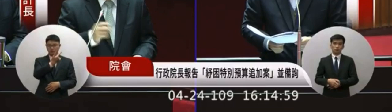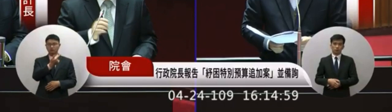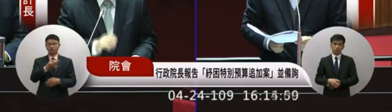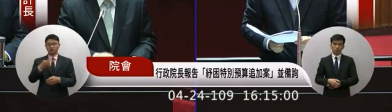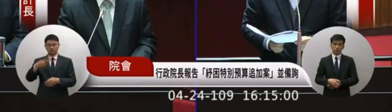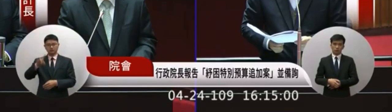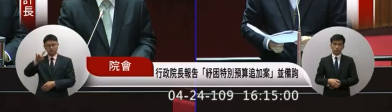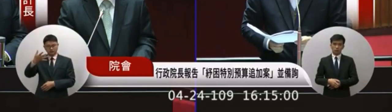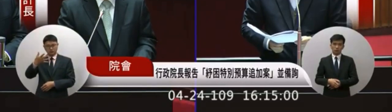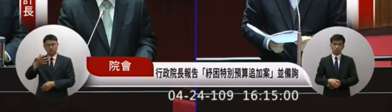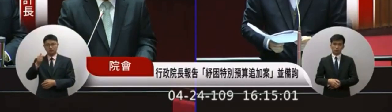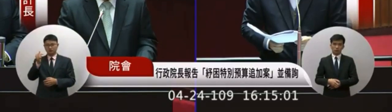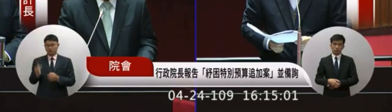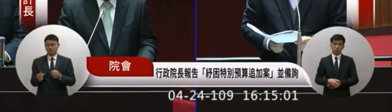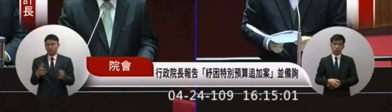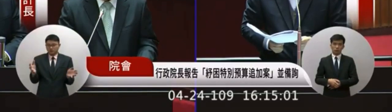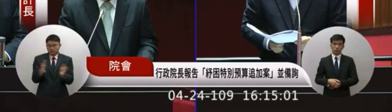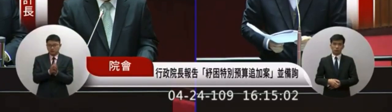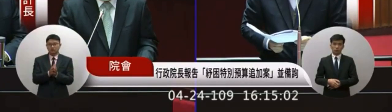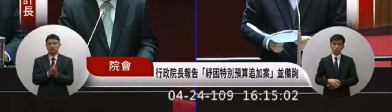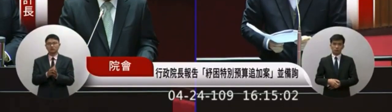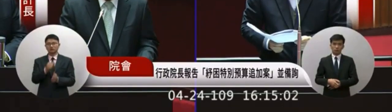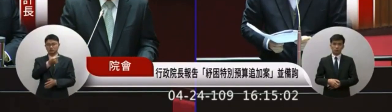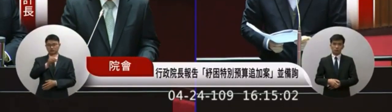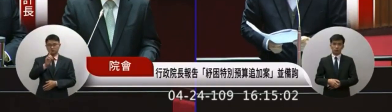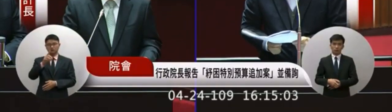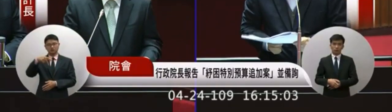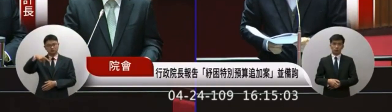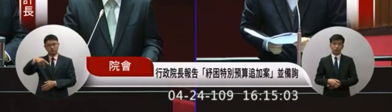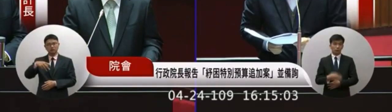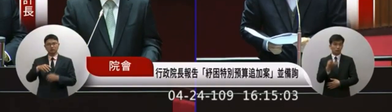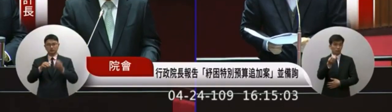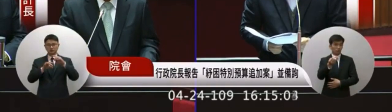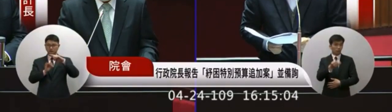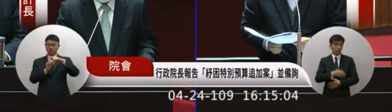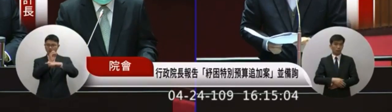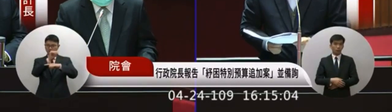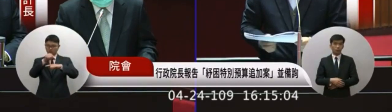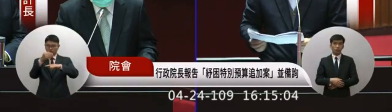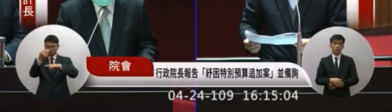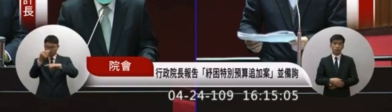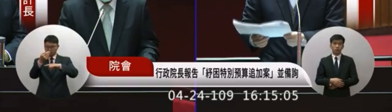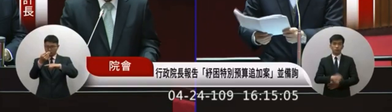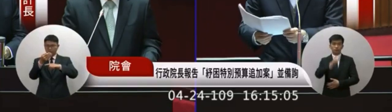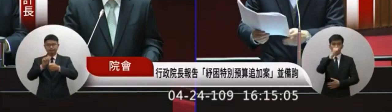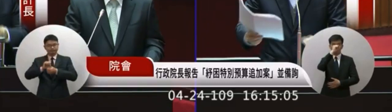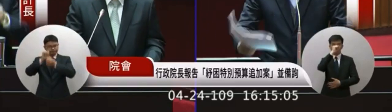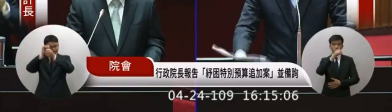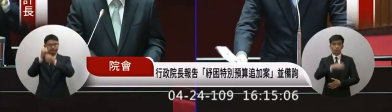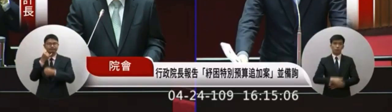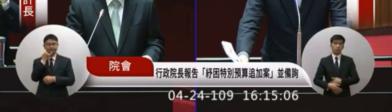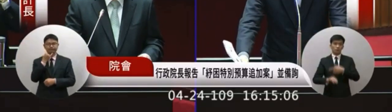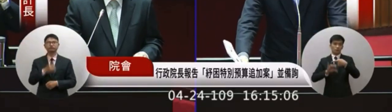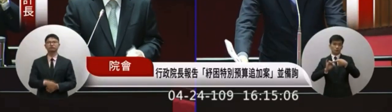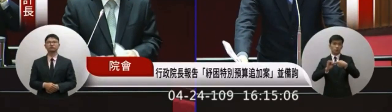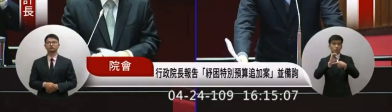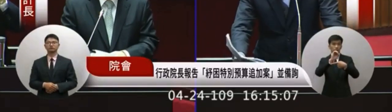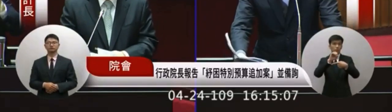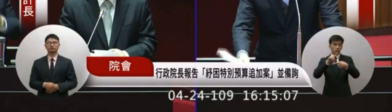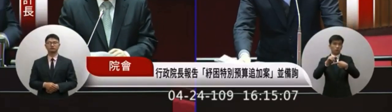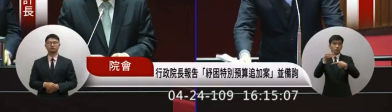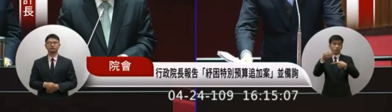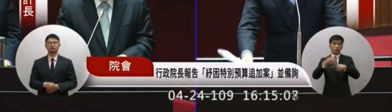1500的话 ，GDP 会成长0.9个百分点。 多少？ 0.9个百分点。 好，